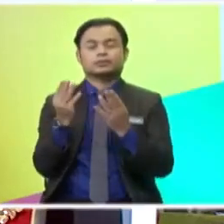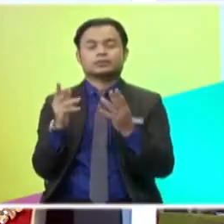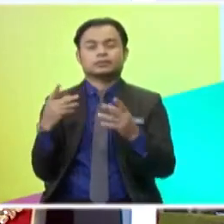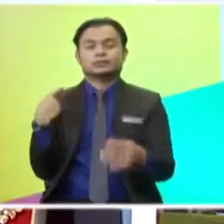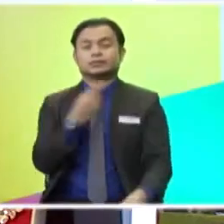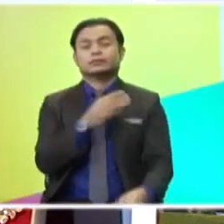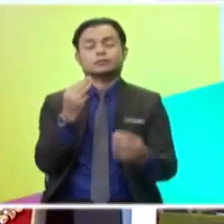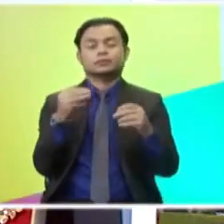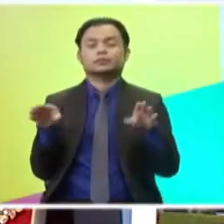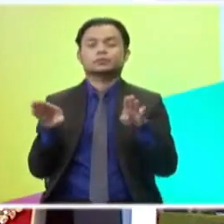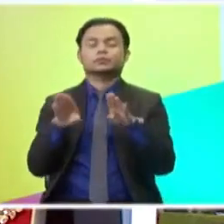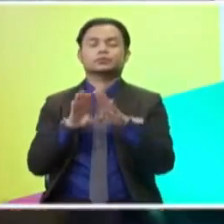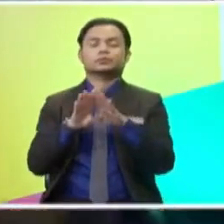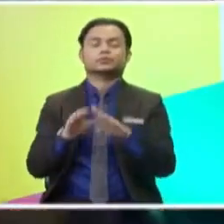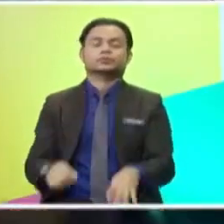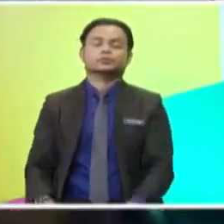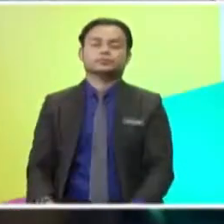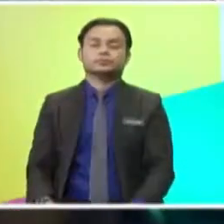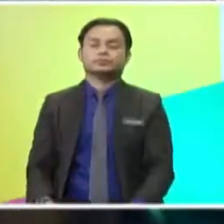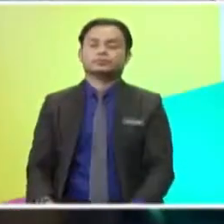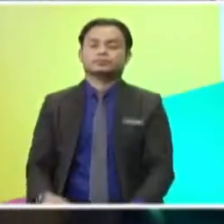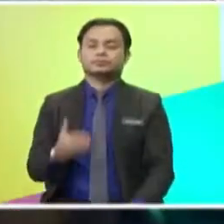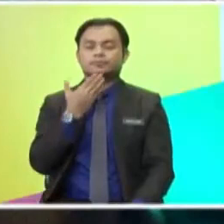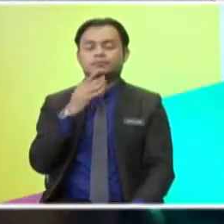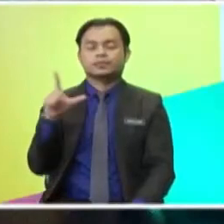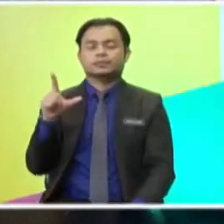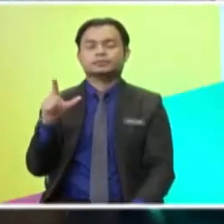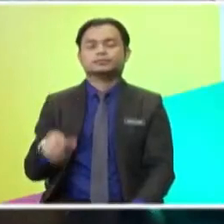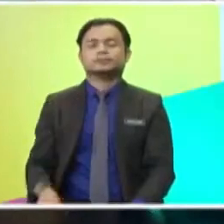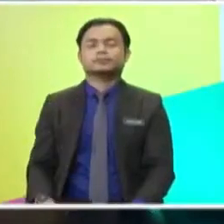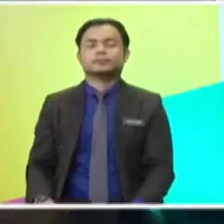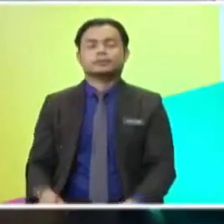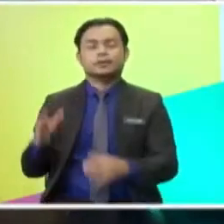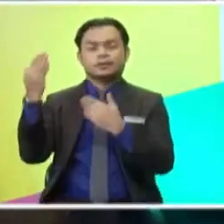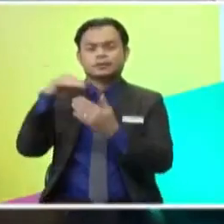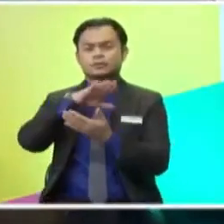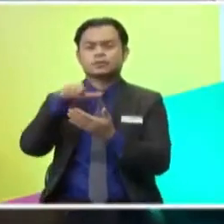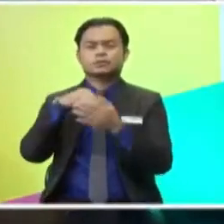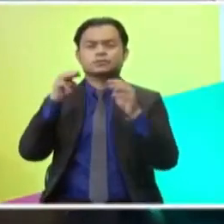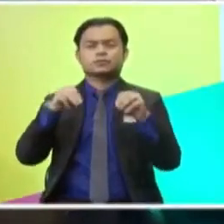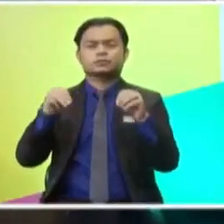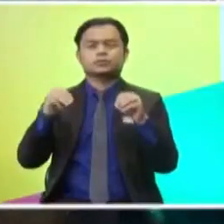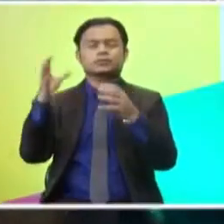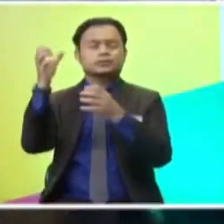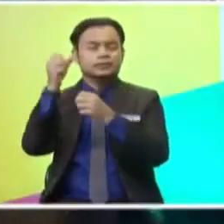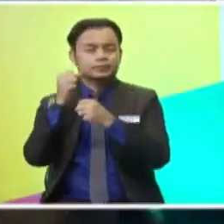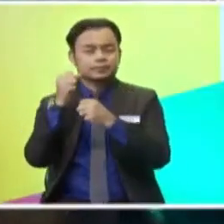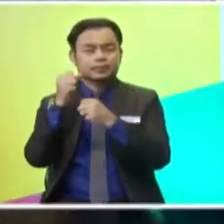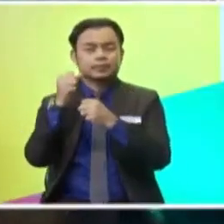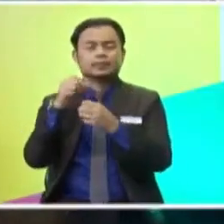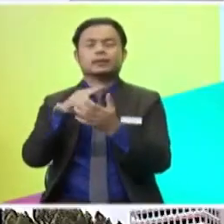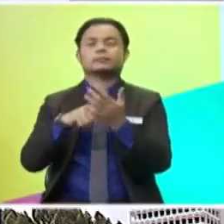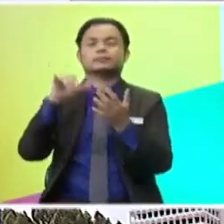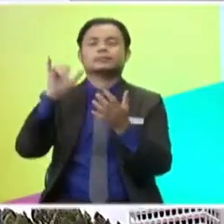Zakaria. Silakan Cikgu. Okey, terima kasih. Baik, diharapkan semua murid-murid telah mendapat manfaatlah daripada apa yang diketengahkan tadi.